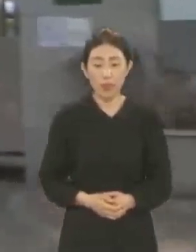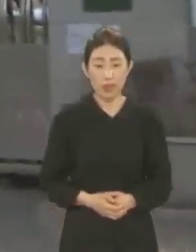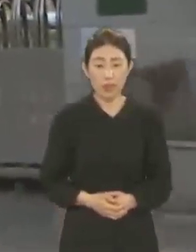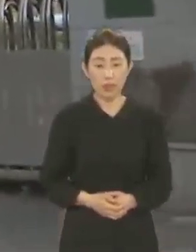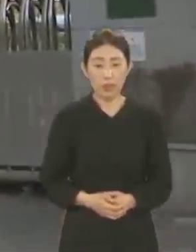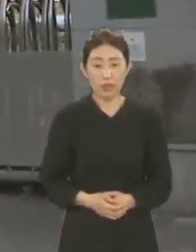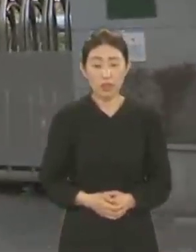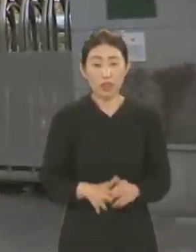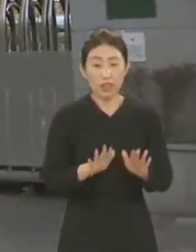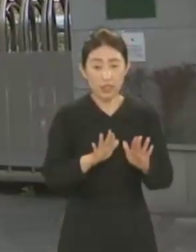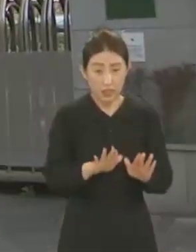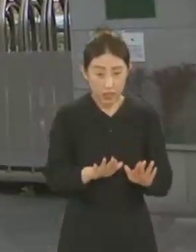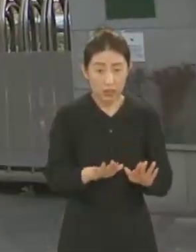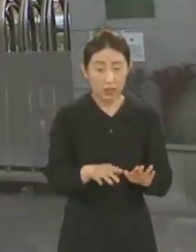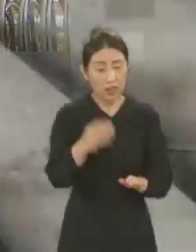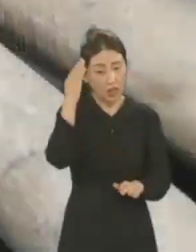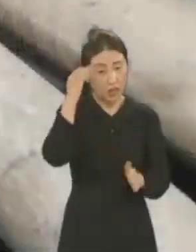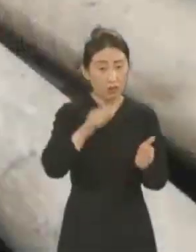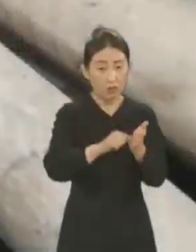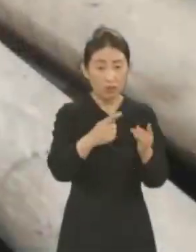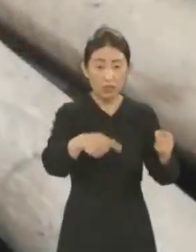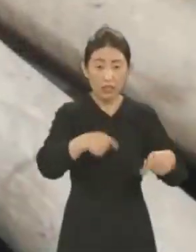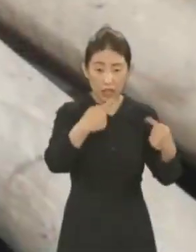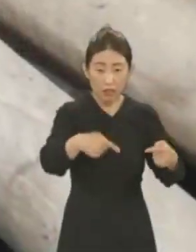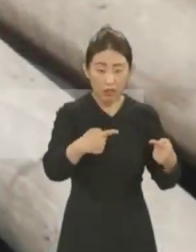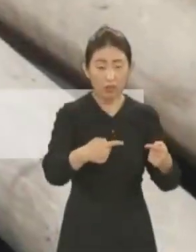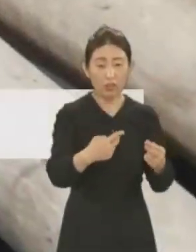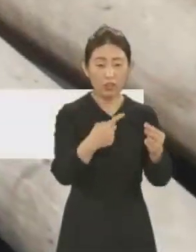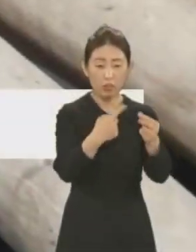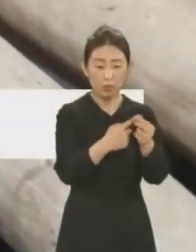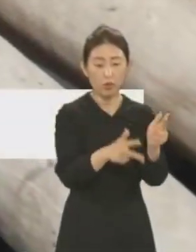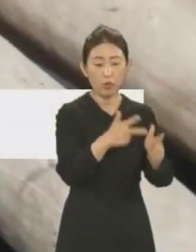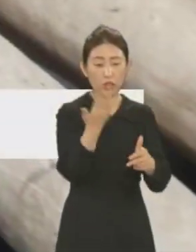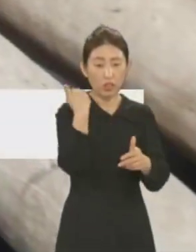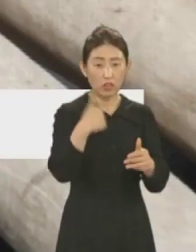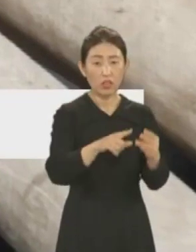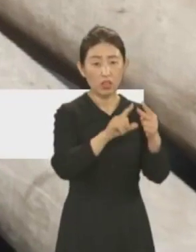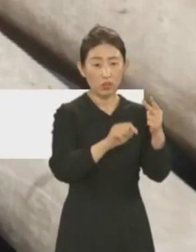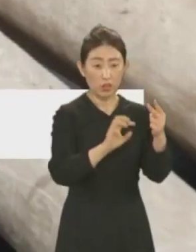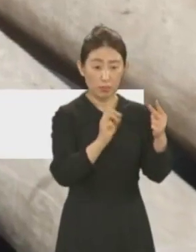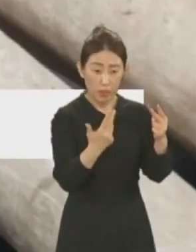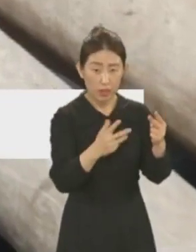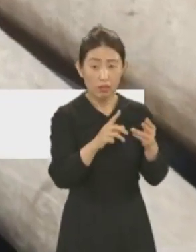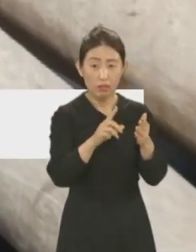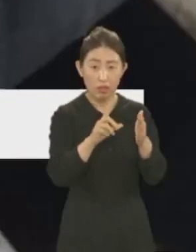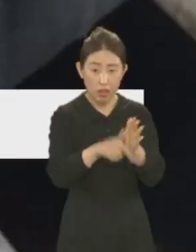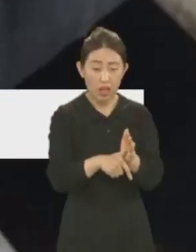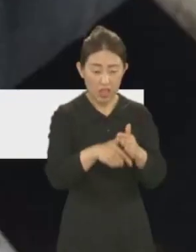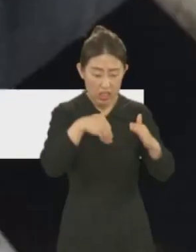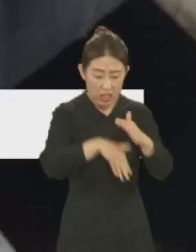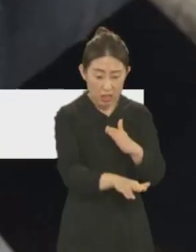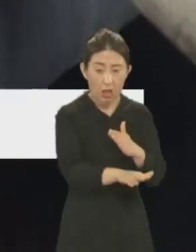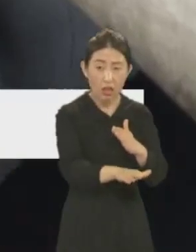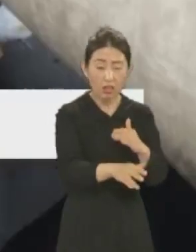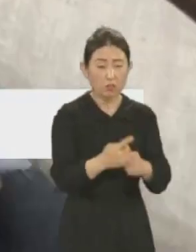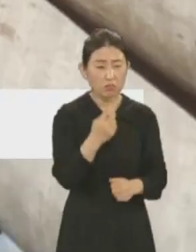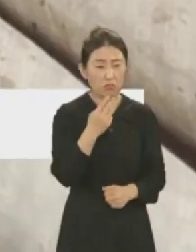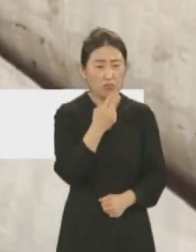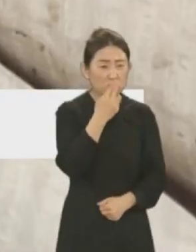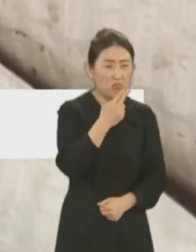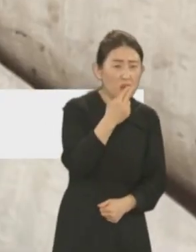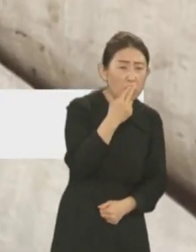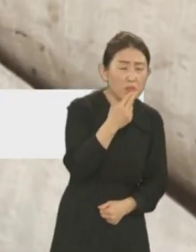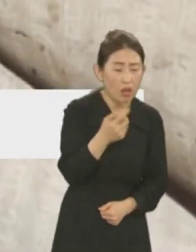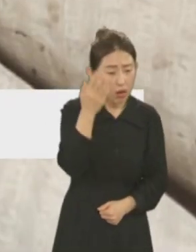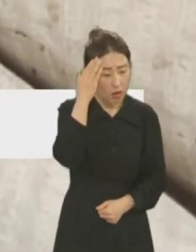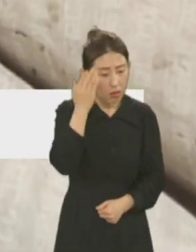생산재계를 위해 시험가동이 진행 중인 한국타이어 1공장 지난 28일 가동준비중인 이곳 지하실에서 타는 냄새와